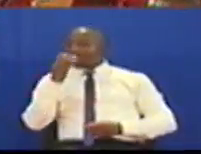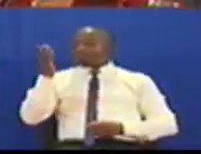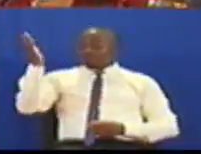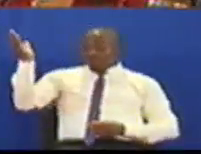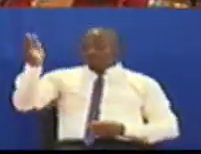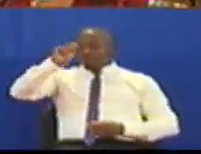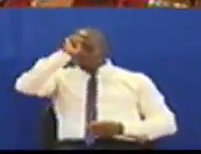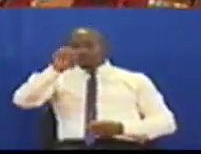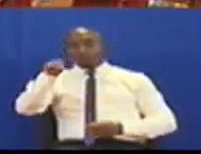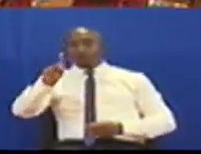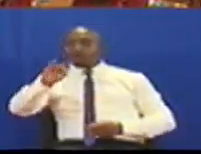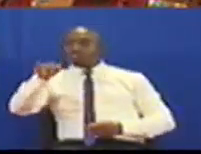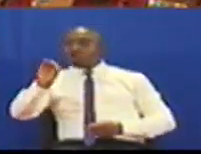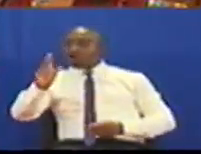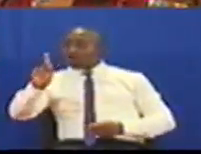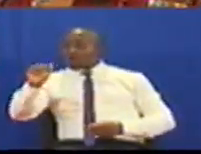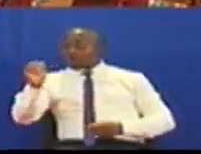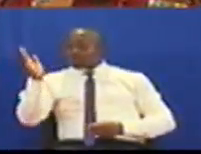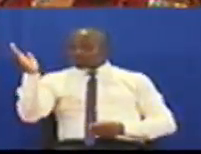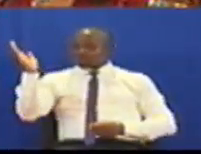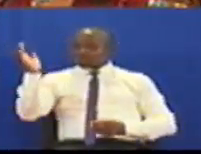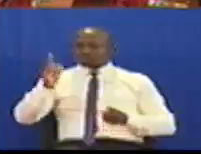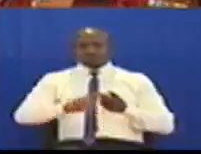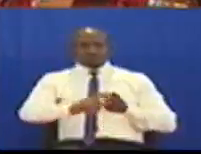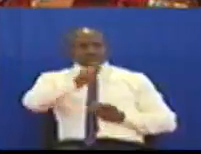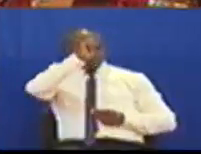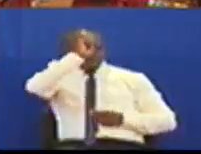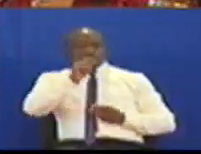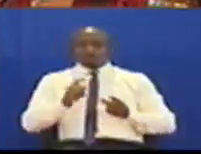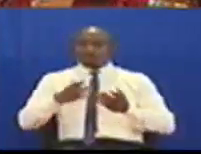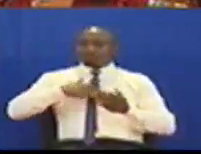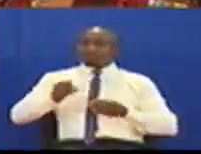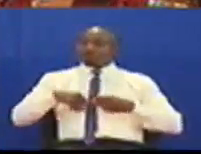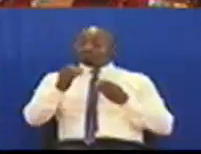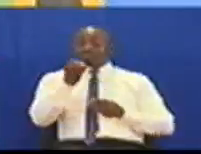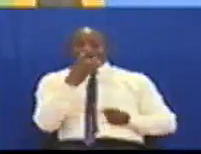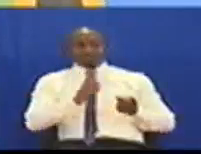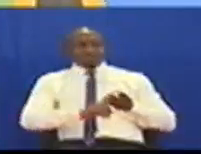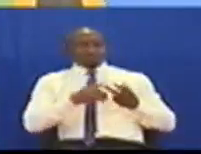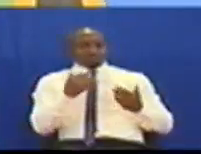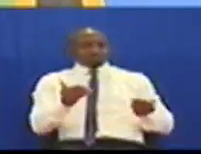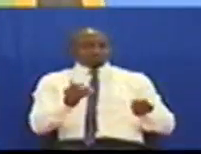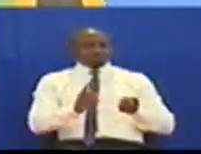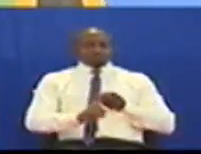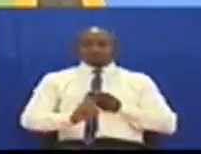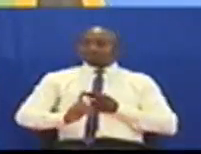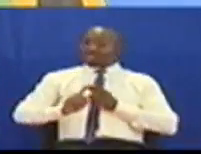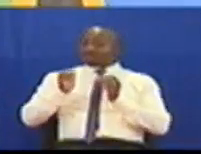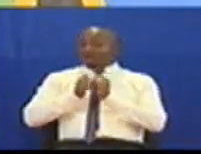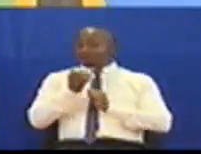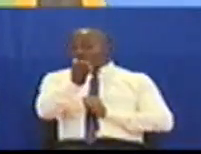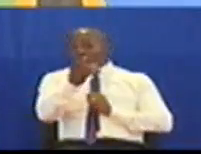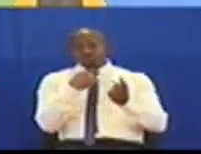Mheshimiwa Mwakajoka. Mheshimiwa Naibu Spika, napenda kumpa taarifa Mheshimiwa anayezungumza. Hicho